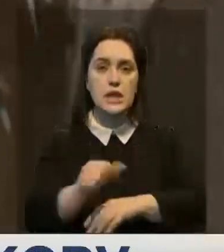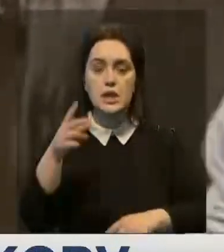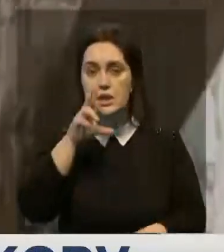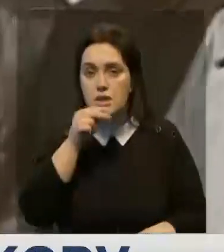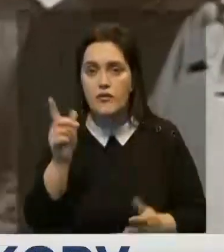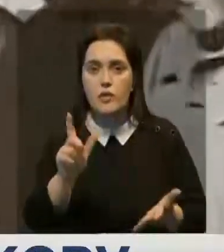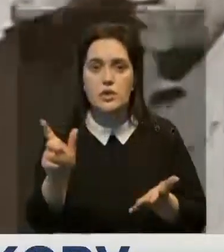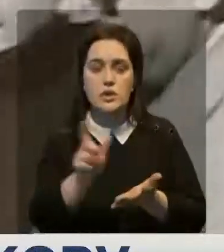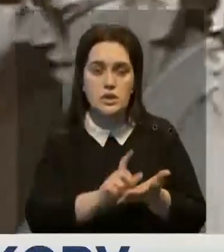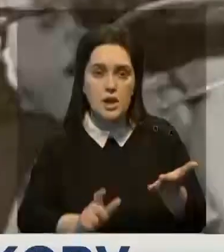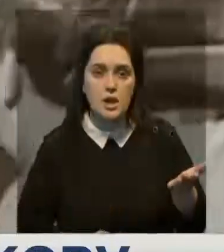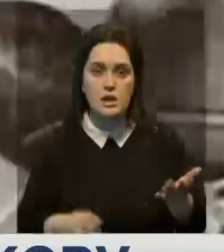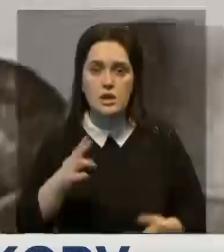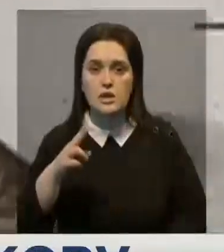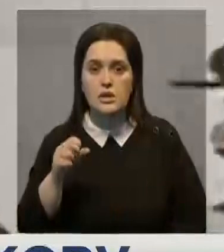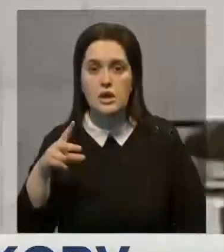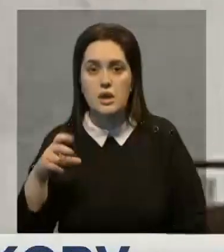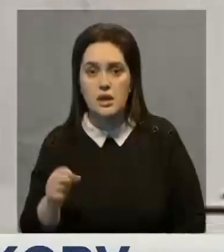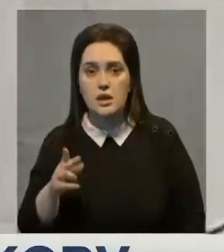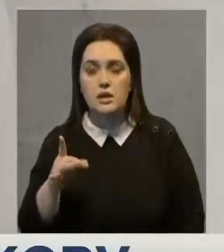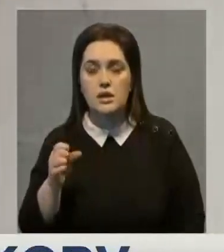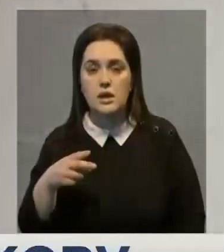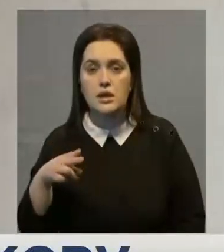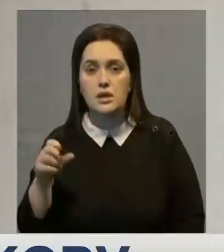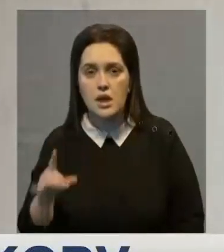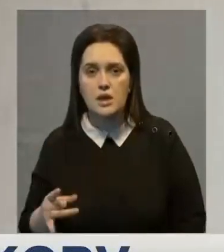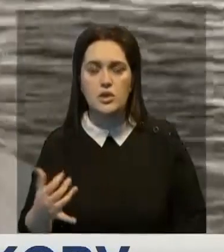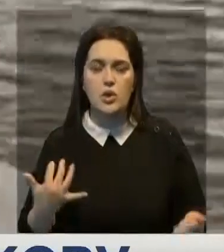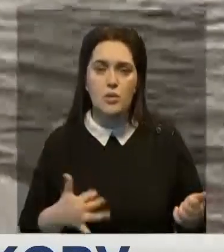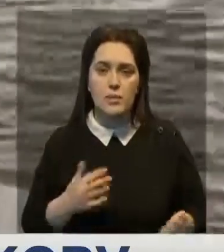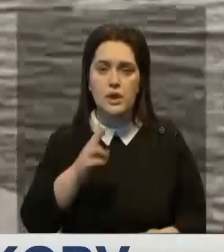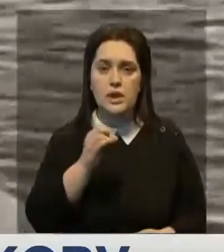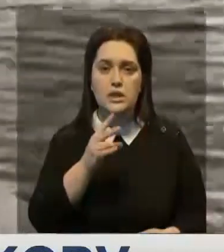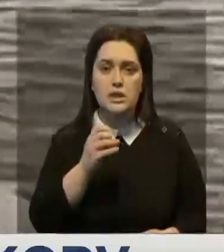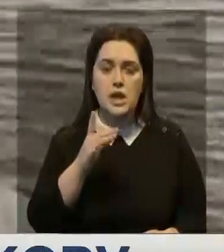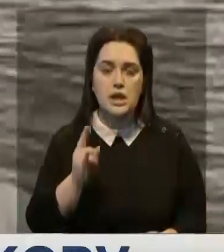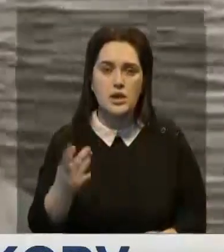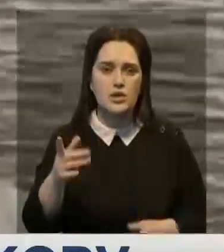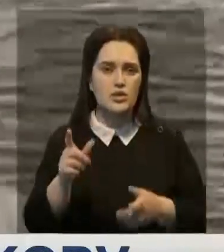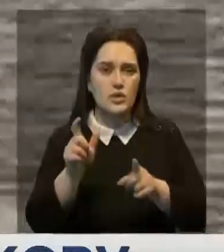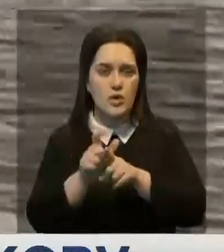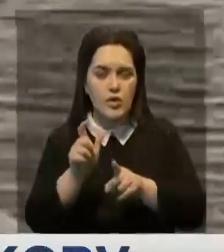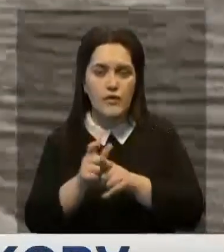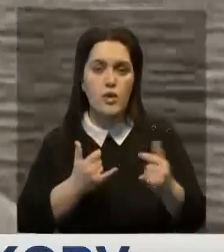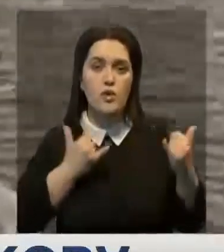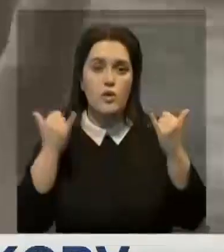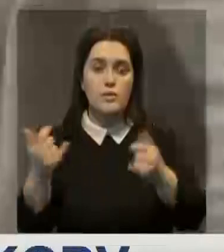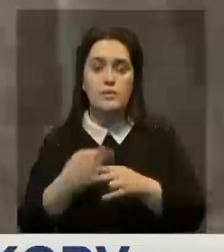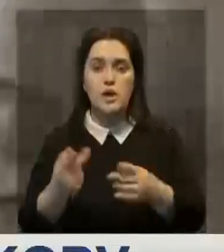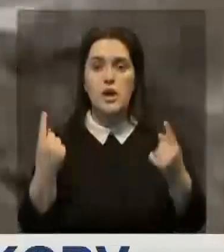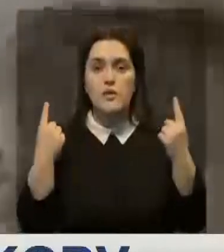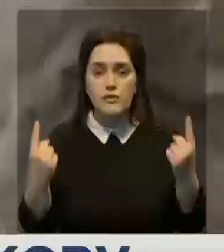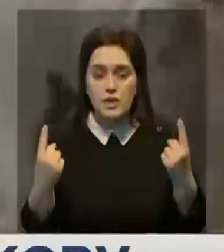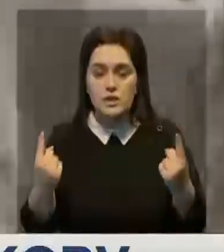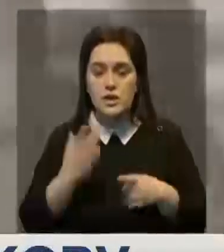Его стихотворения «Дала», «Крандар», «Тэттмбет», «Домбра» и «Кенесарының соңғы сөзі» входят в число величайших